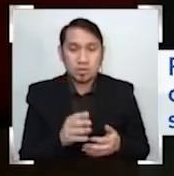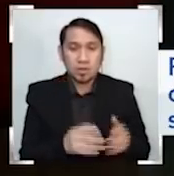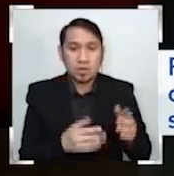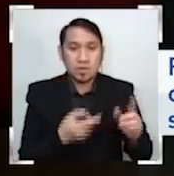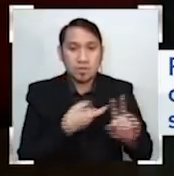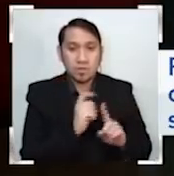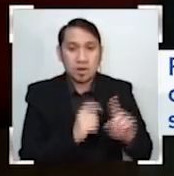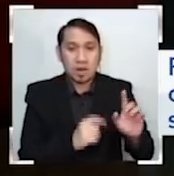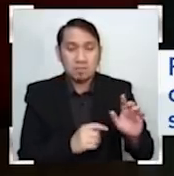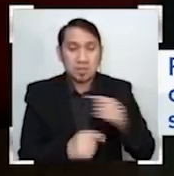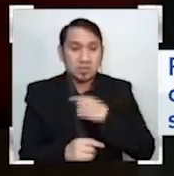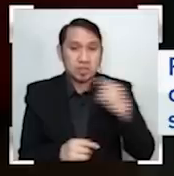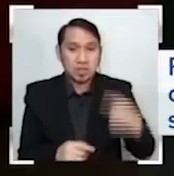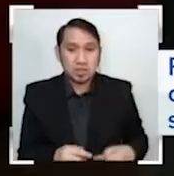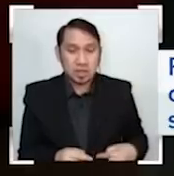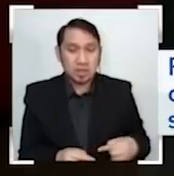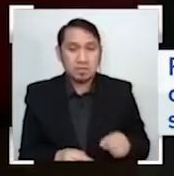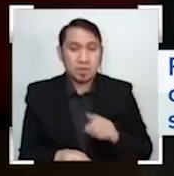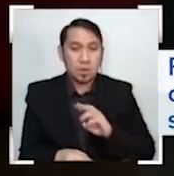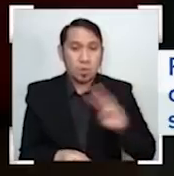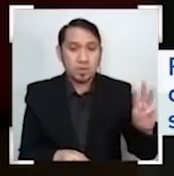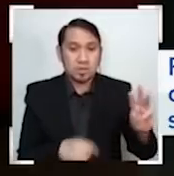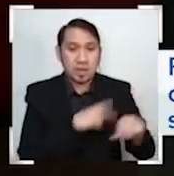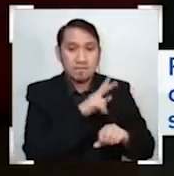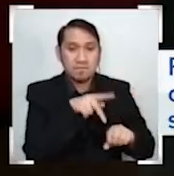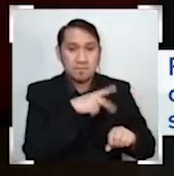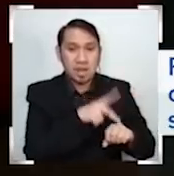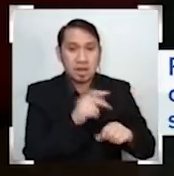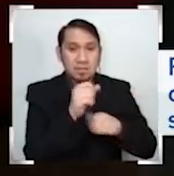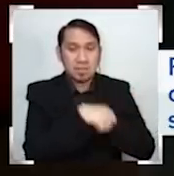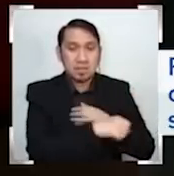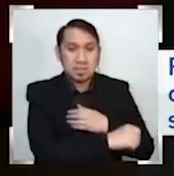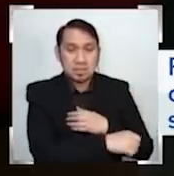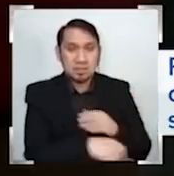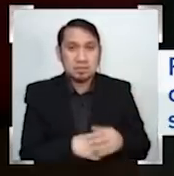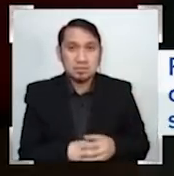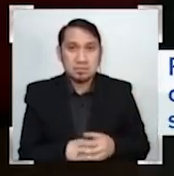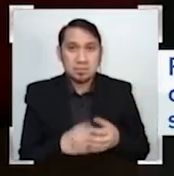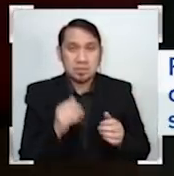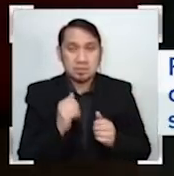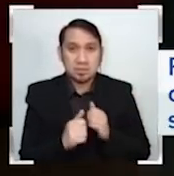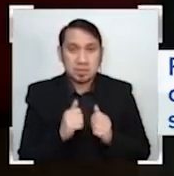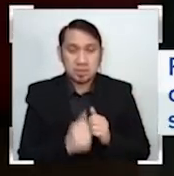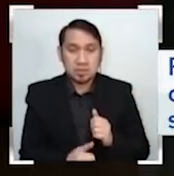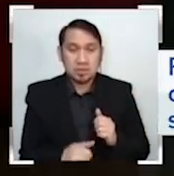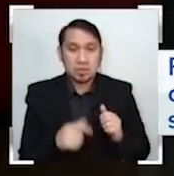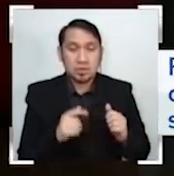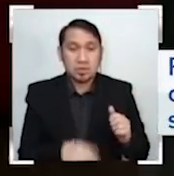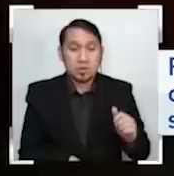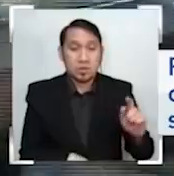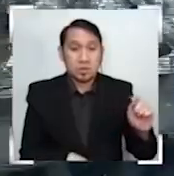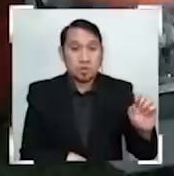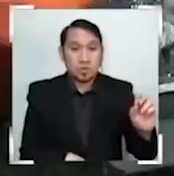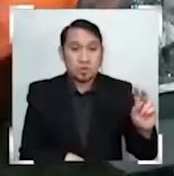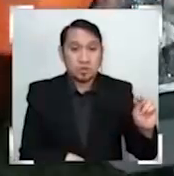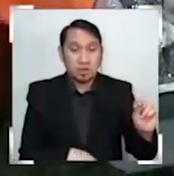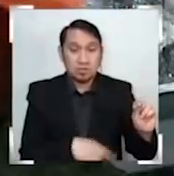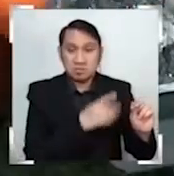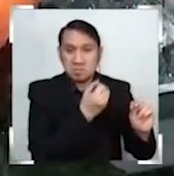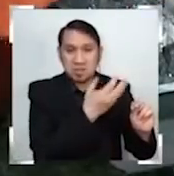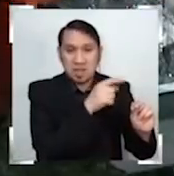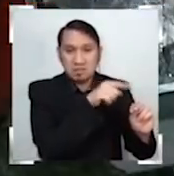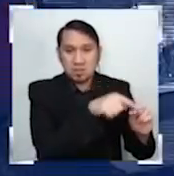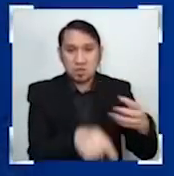sa West Philippine Sea. Sa tansya ng Task Force, 1 tonelada ang huli ng kada commercial fishing vessel. Sagot